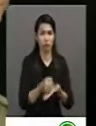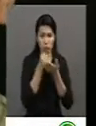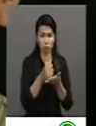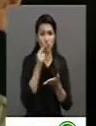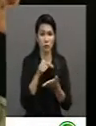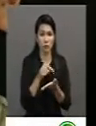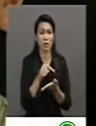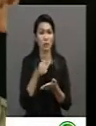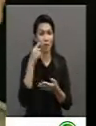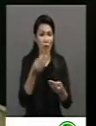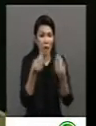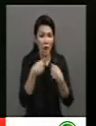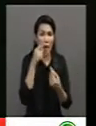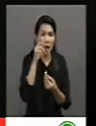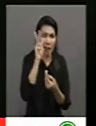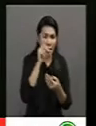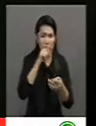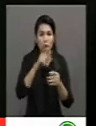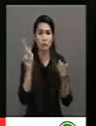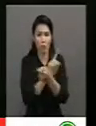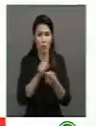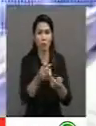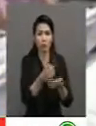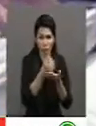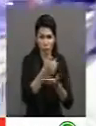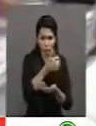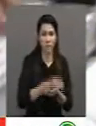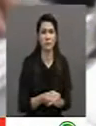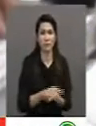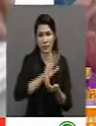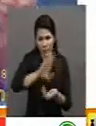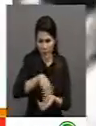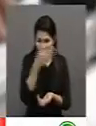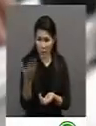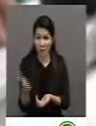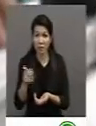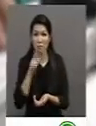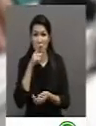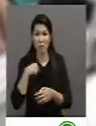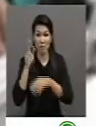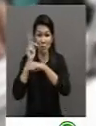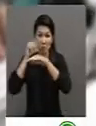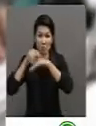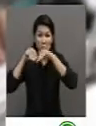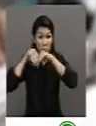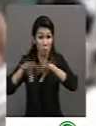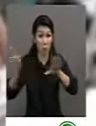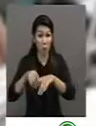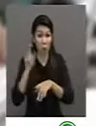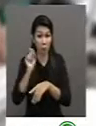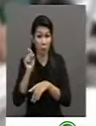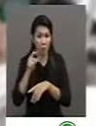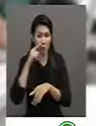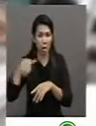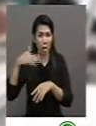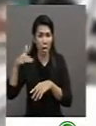ะได้รับข้อมูลจากคนในสังคมกลับคืนมา แต่อีกด้านหากเป็นการแชร์บนออนไลน์ทันทีเหมือนในระยะ